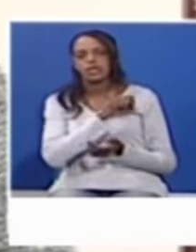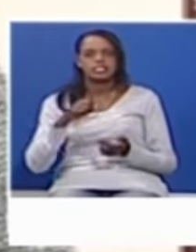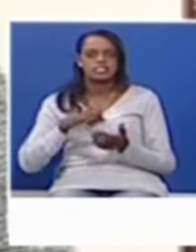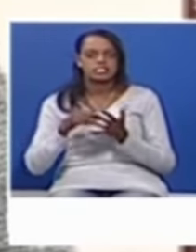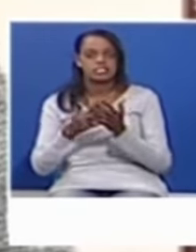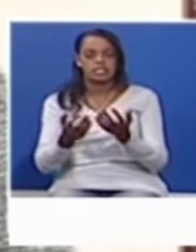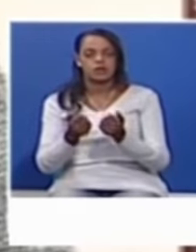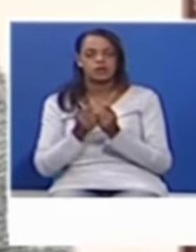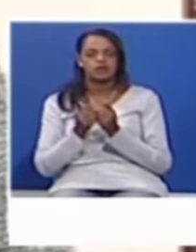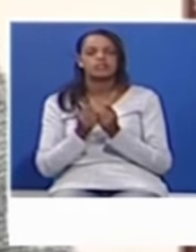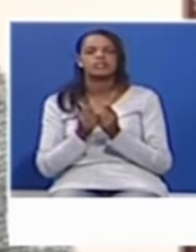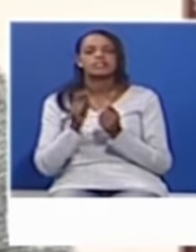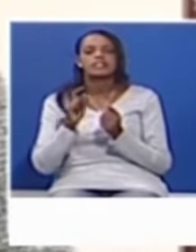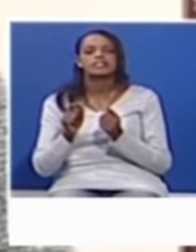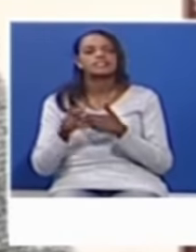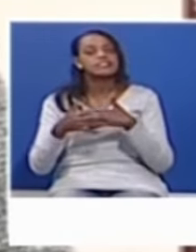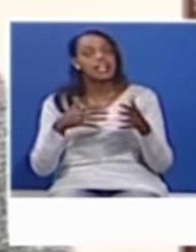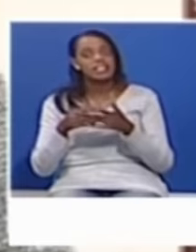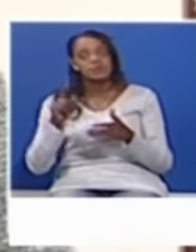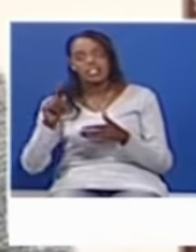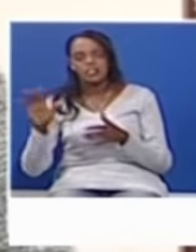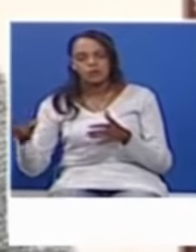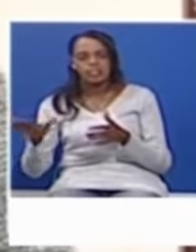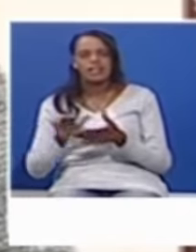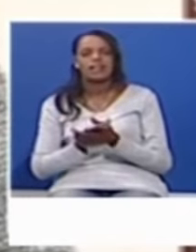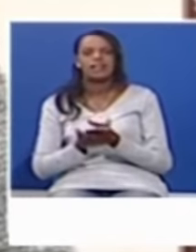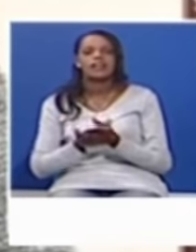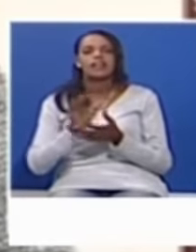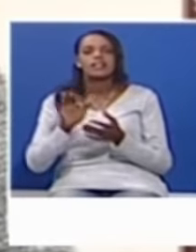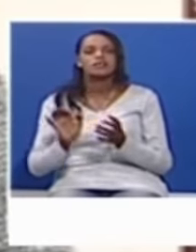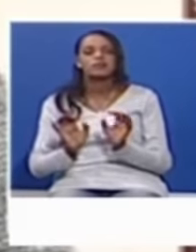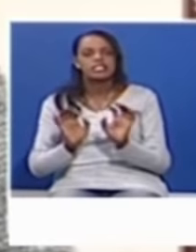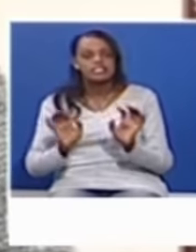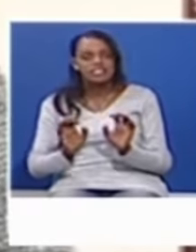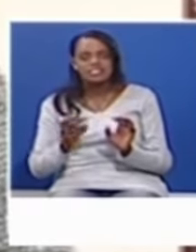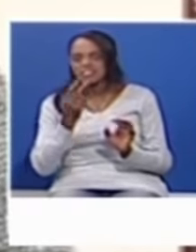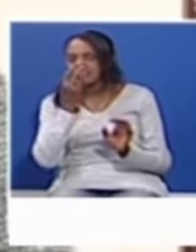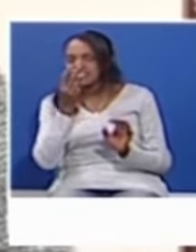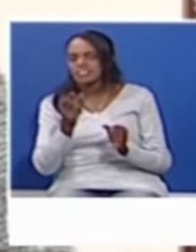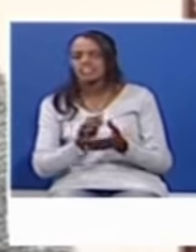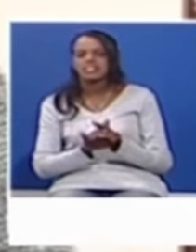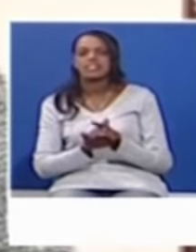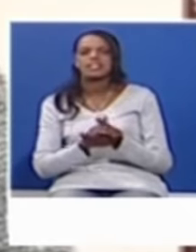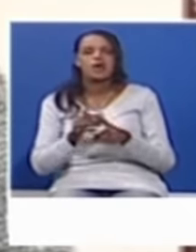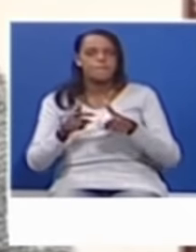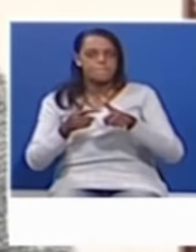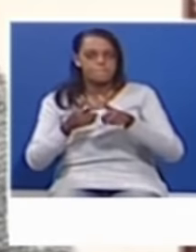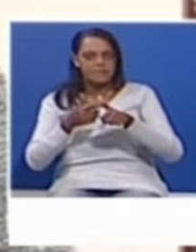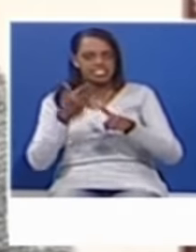ዝሓቁፍ እቲ ዕማም በቲ ሓደ ሸነኽ ናቱ ገስጋስ እናተኸታተልካ ከዓ